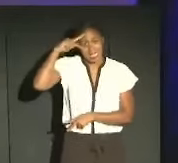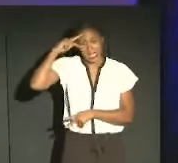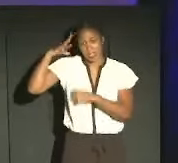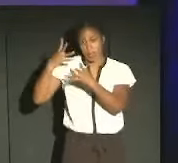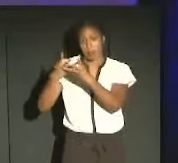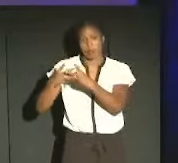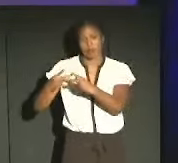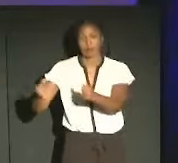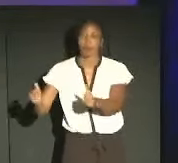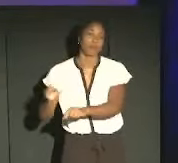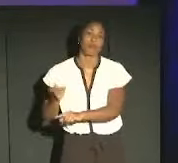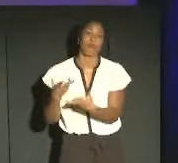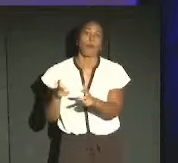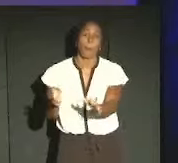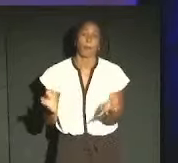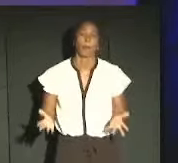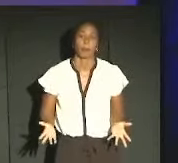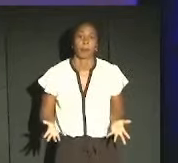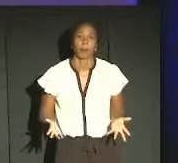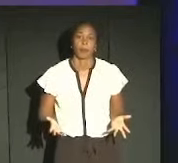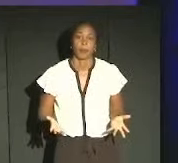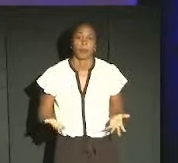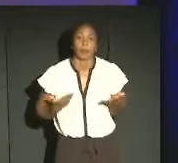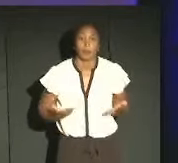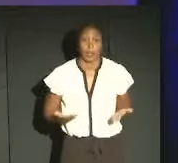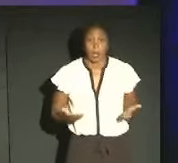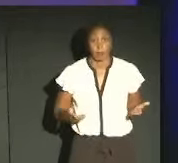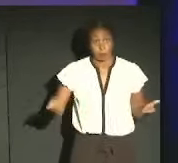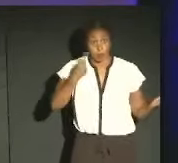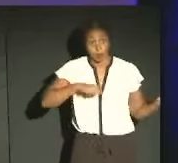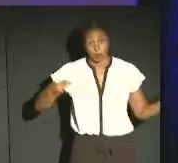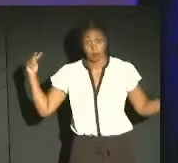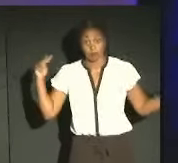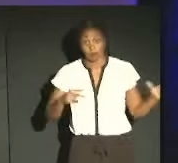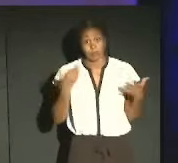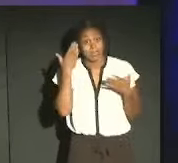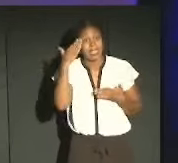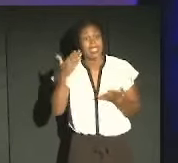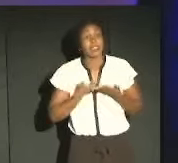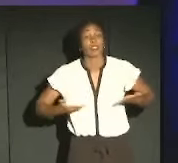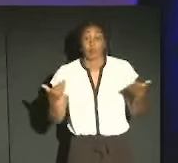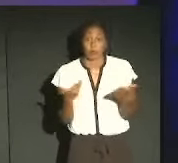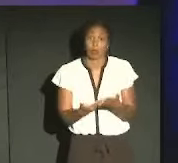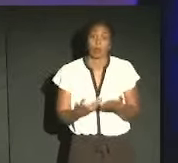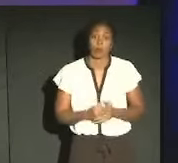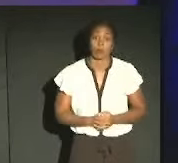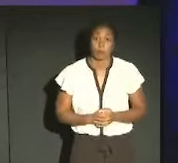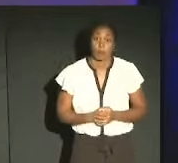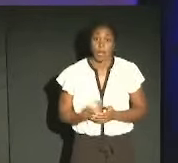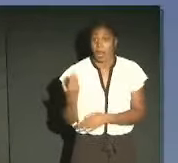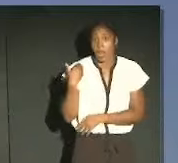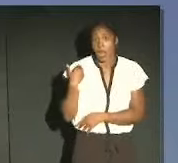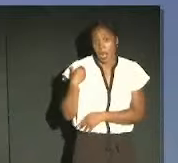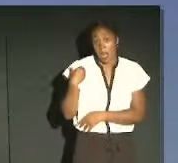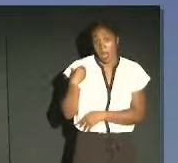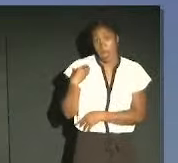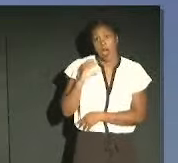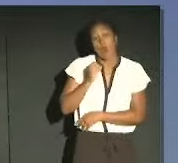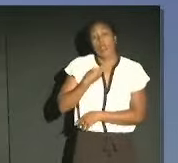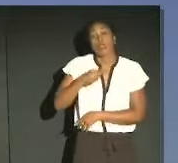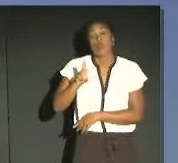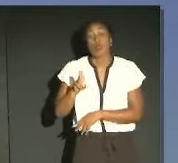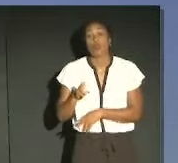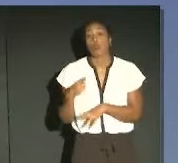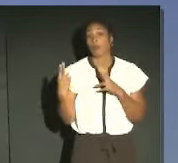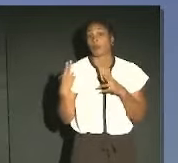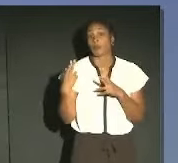ce qui est en jeu et vu de tout le monde nous savons et ce sont les derniers chiffres de l'ONU que plus